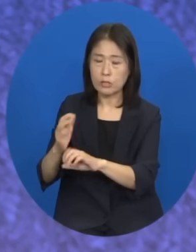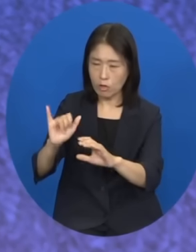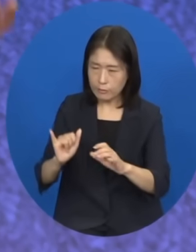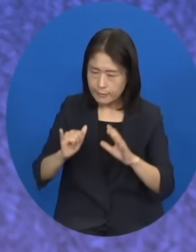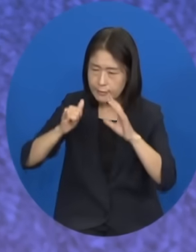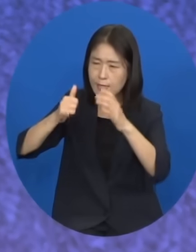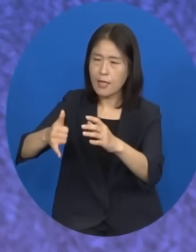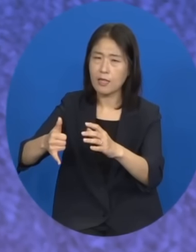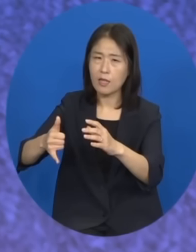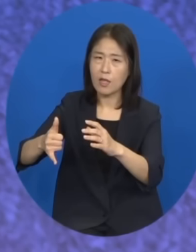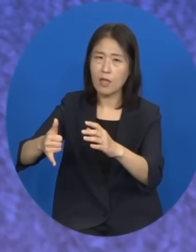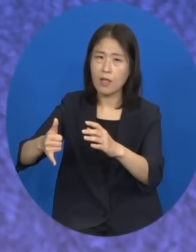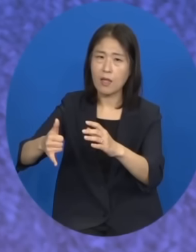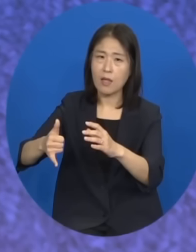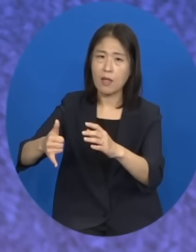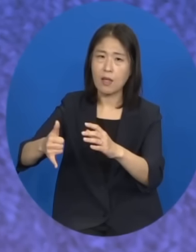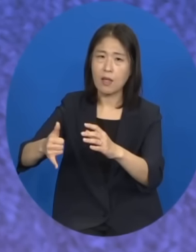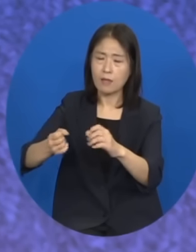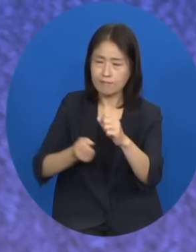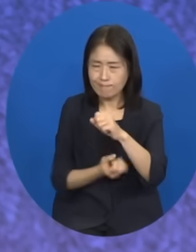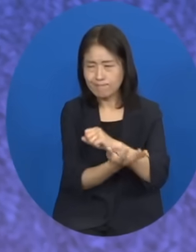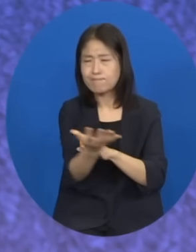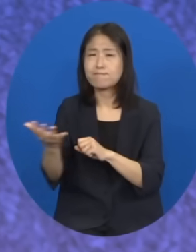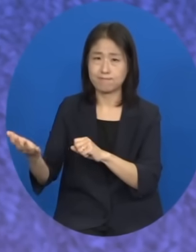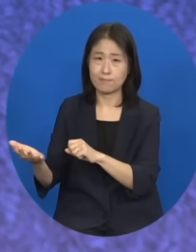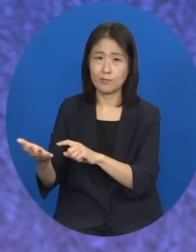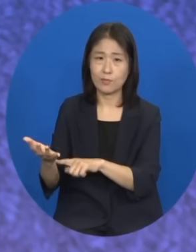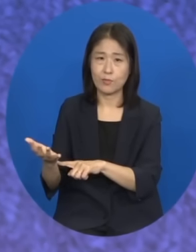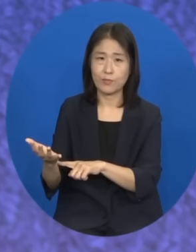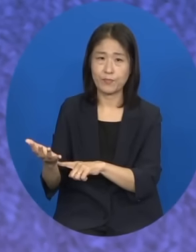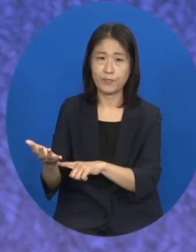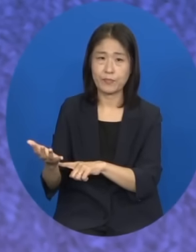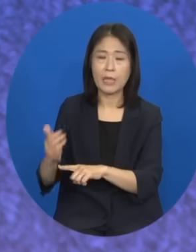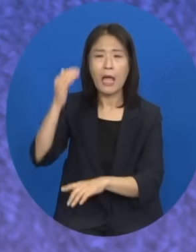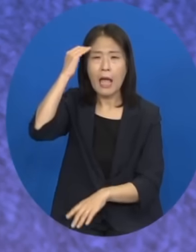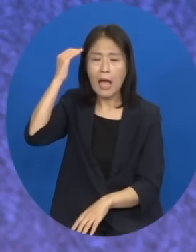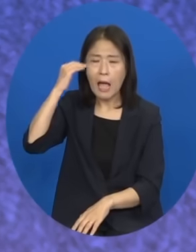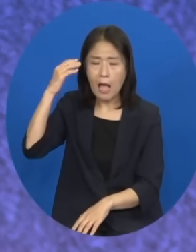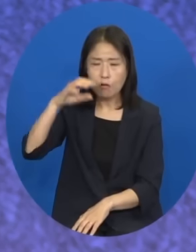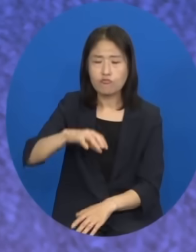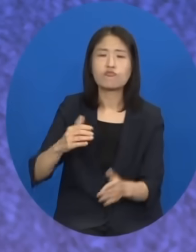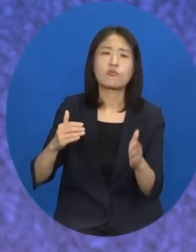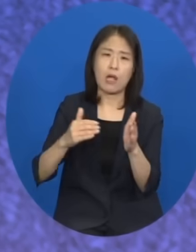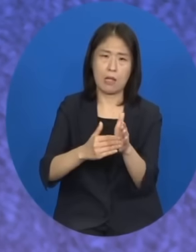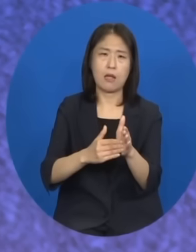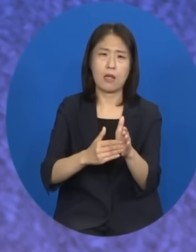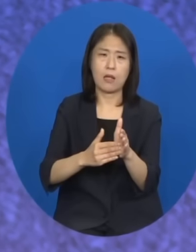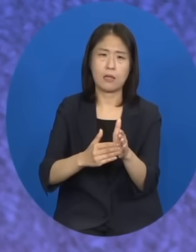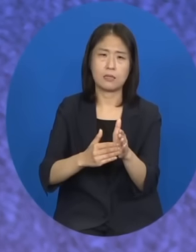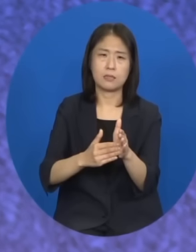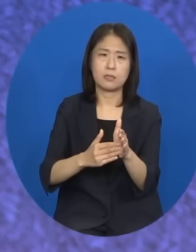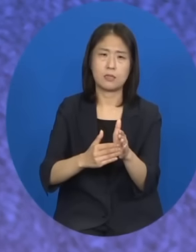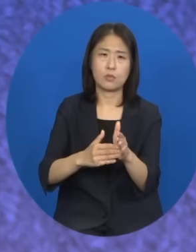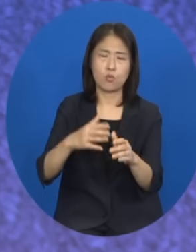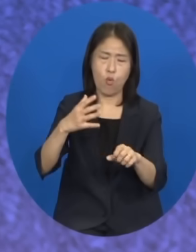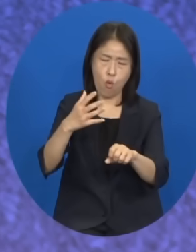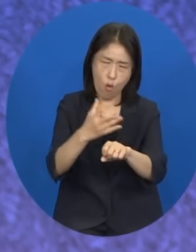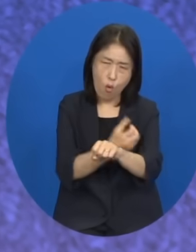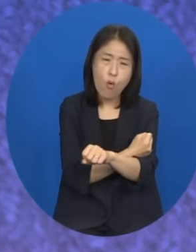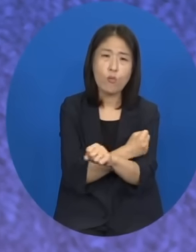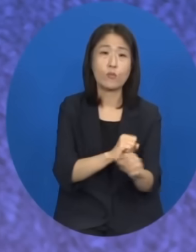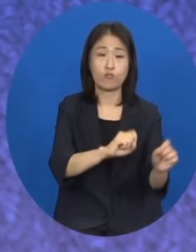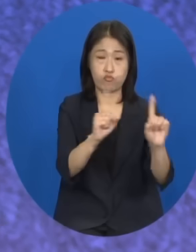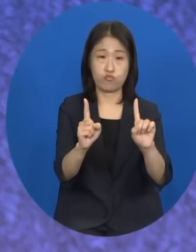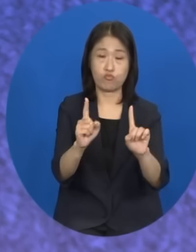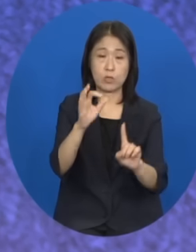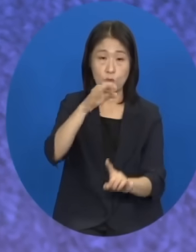부흥이 일어나게 하고 1907년 한국의 부흥도 일어나게 했던 너무나 놀라운 부흥이에요.